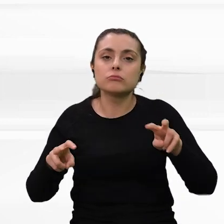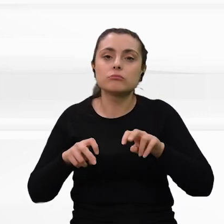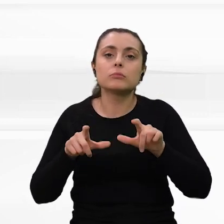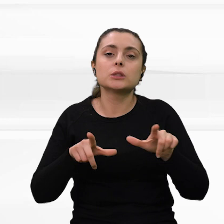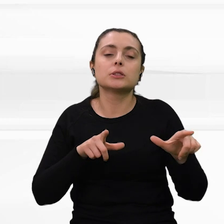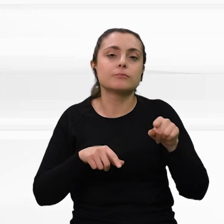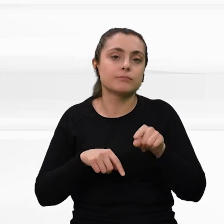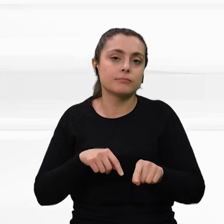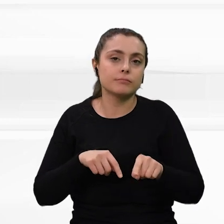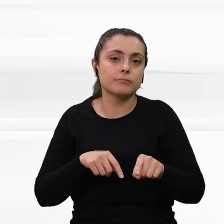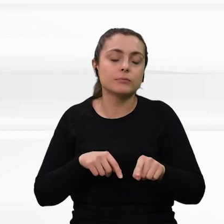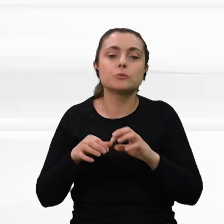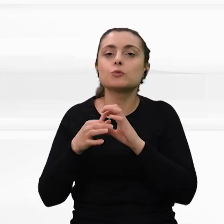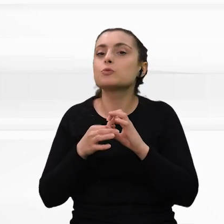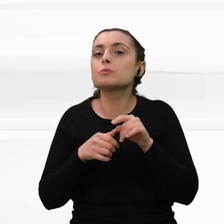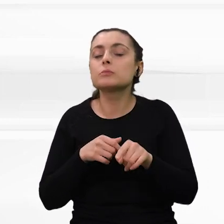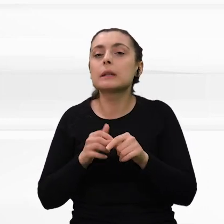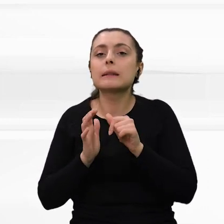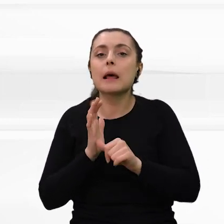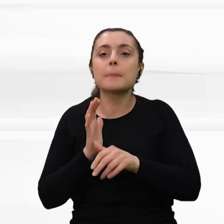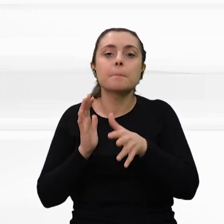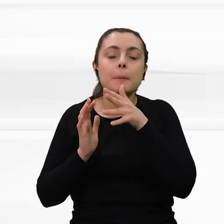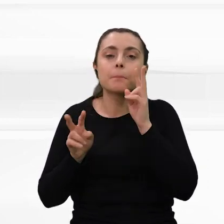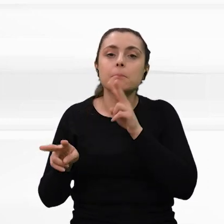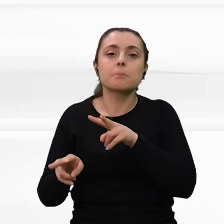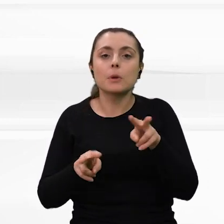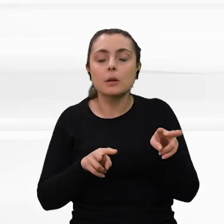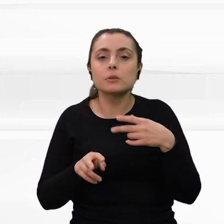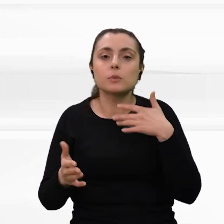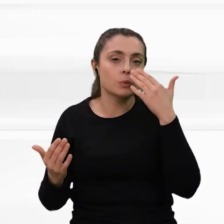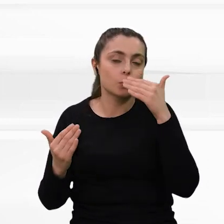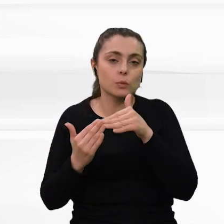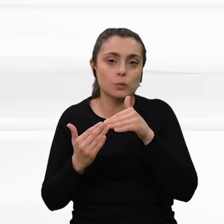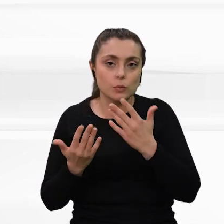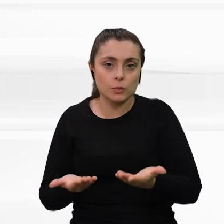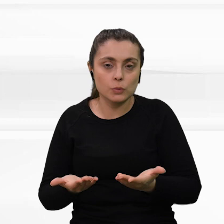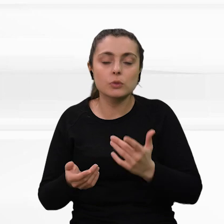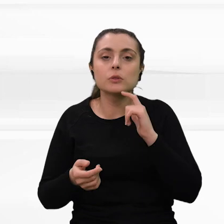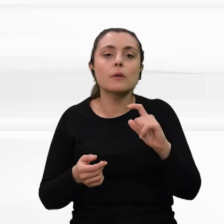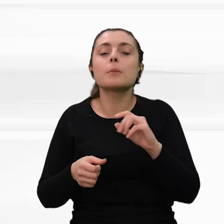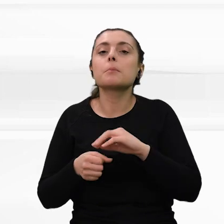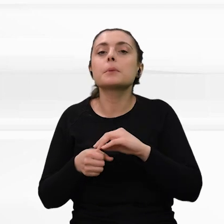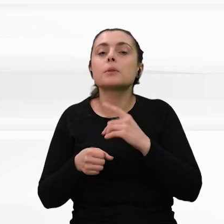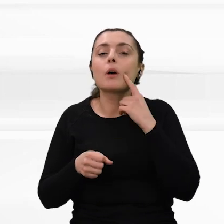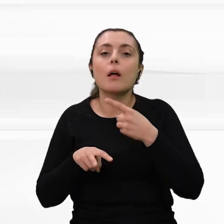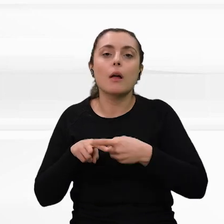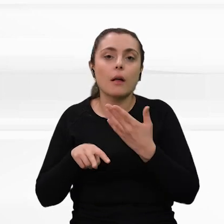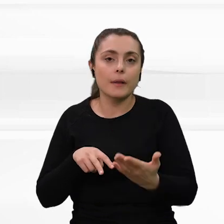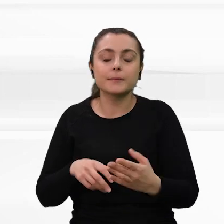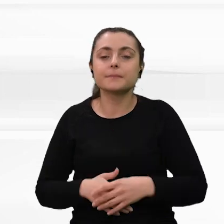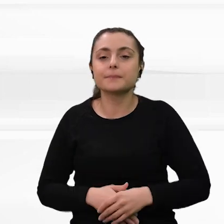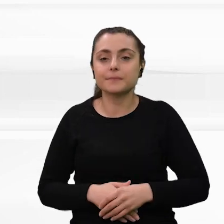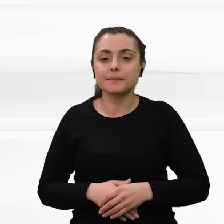incelenmelidir cümlesi Tarih biliminin bakışıyla örtüşmektedir cevabınıza